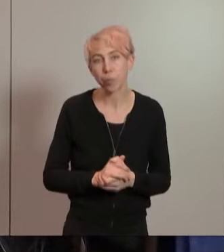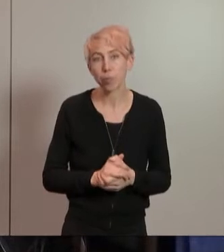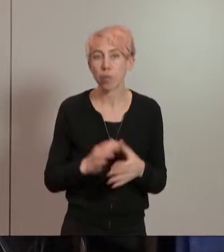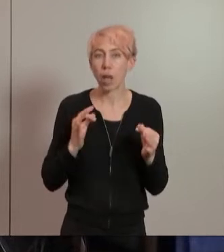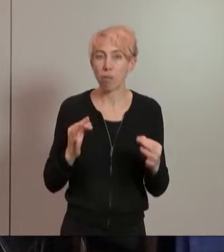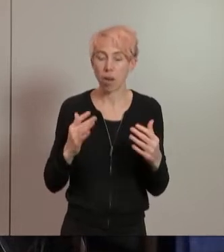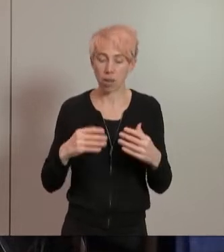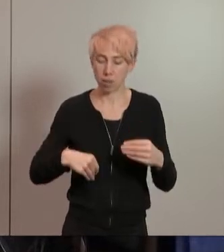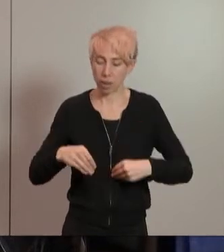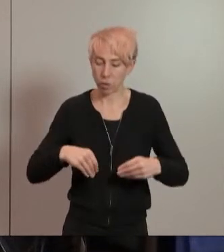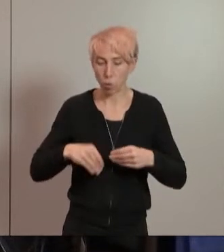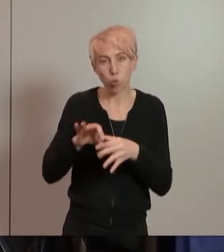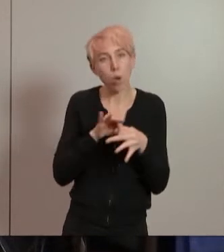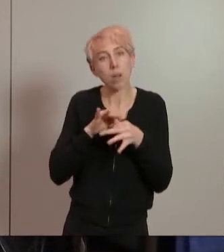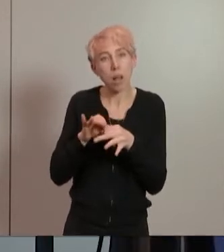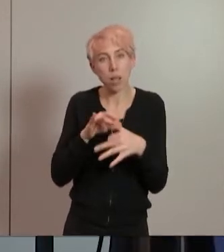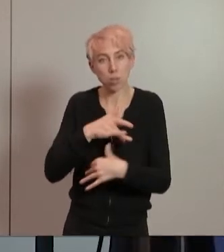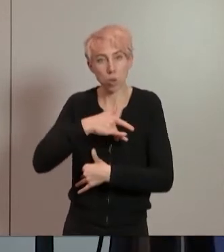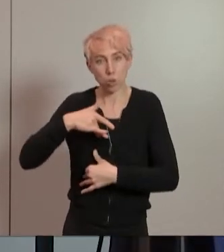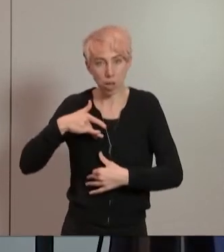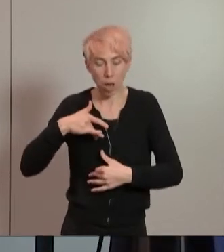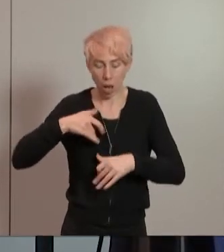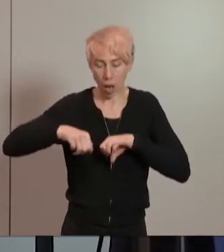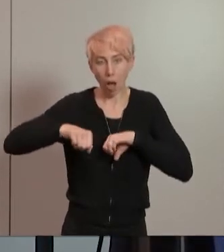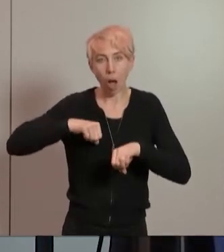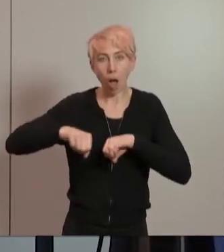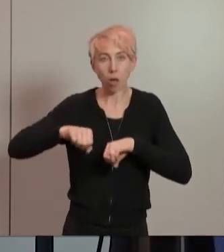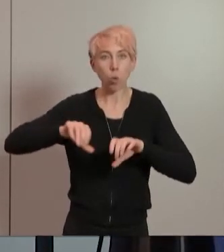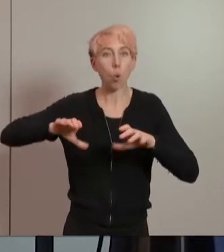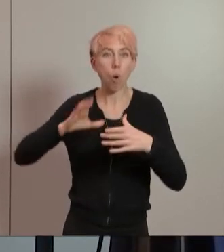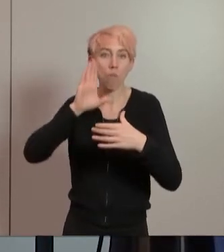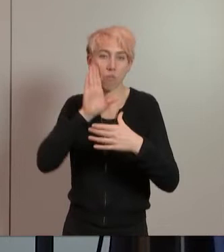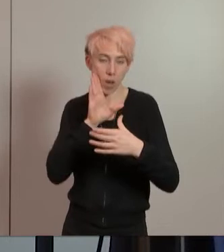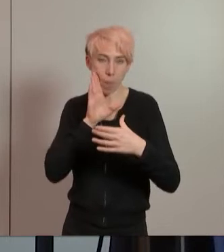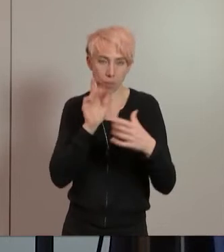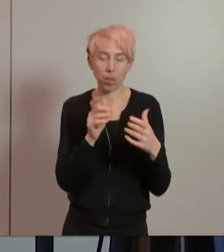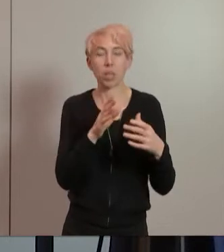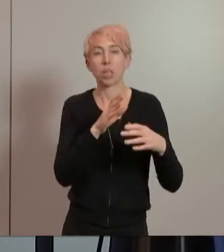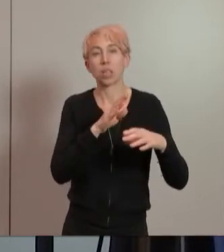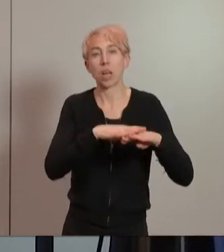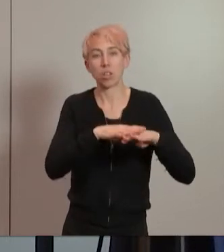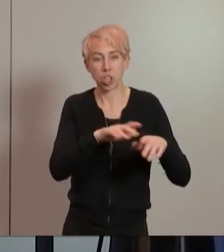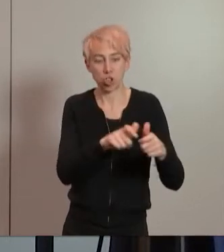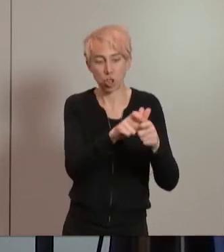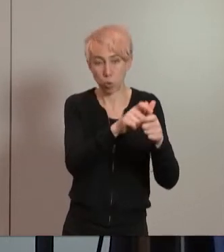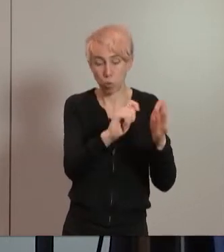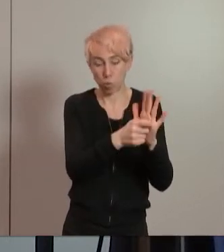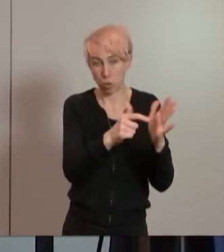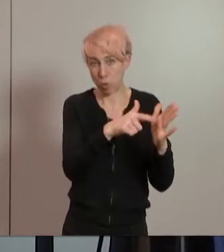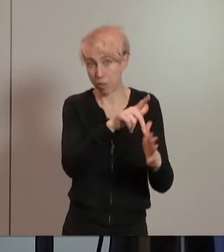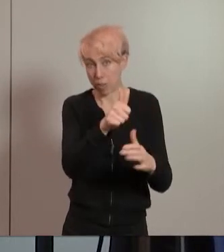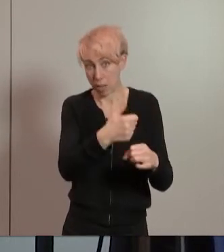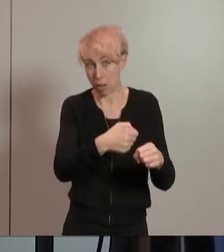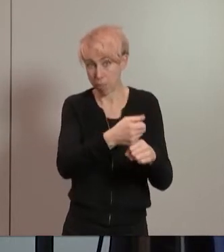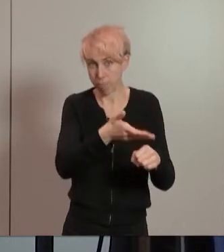Pour la direction solidarité et santé, une action d'un groupe de femmes sur le quartier du Château est intervenue en 2021, donc dans poursuite